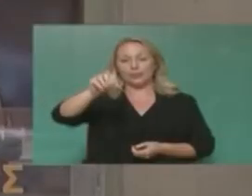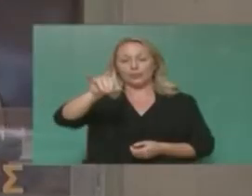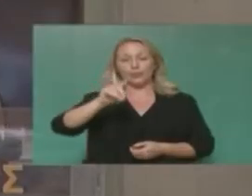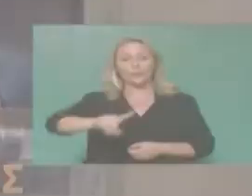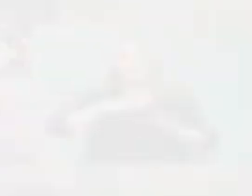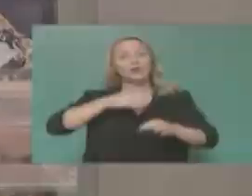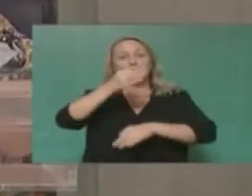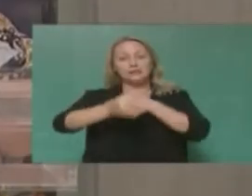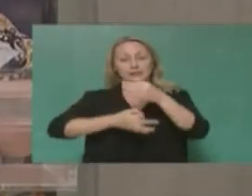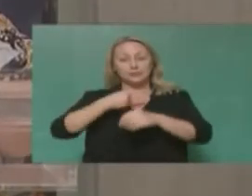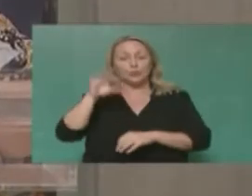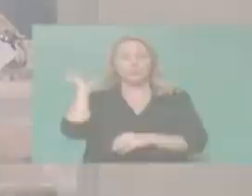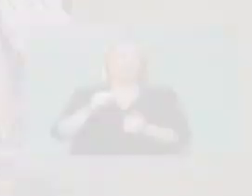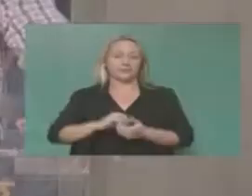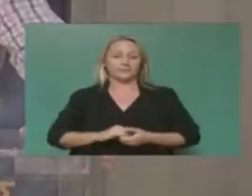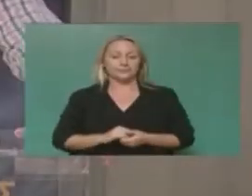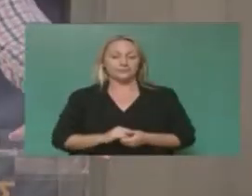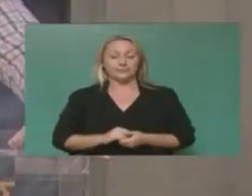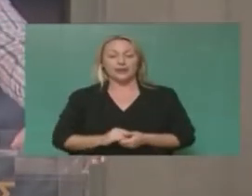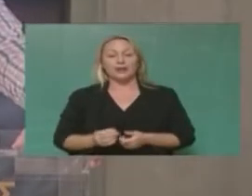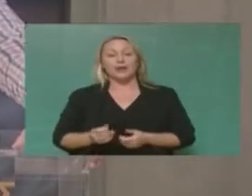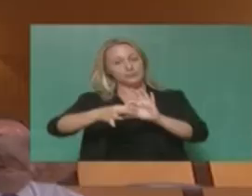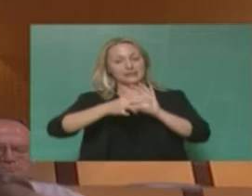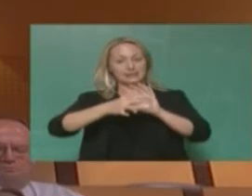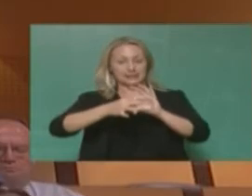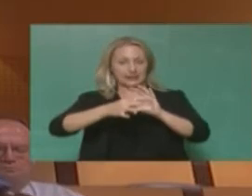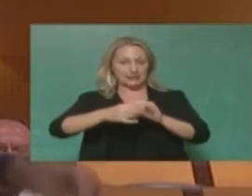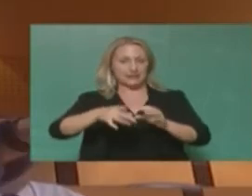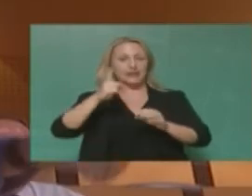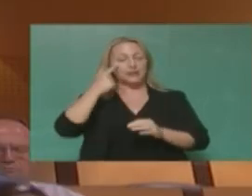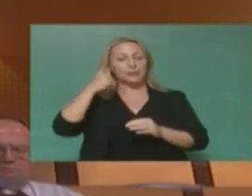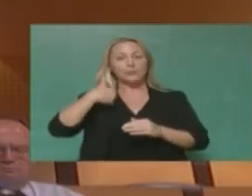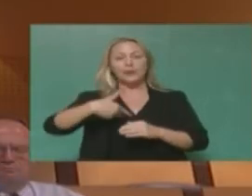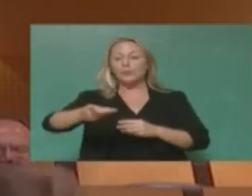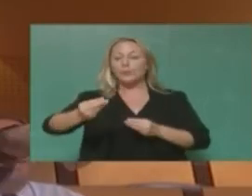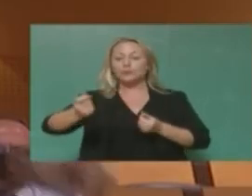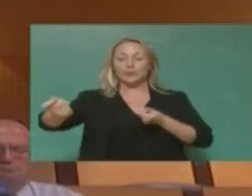Στεφανία Τανιμανίδου, Δήμητρα Ακριτίδου, Σοκράτης Δημητριάδης και Πέτρος Λεκάκης.